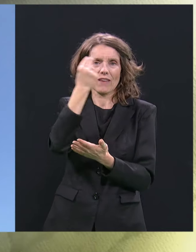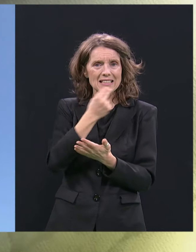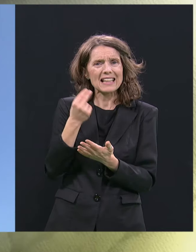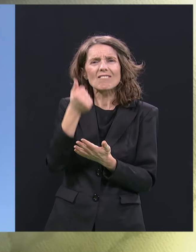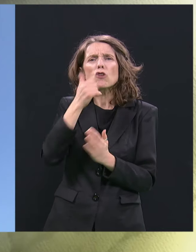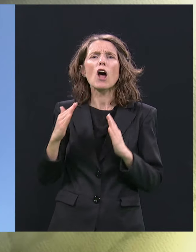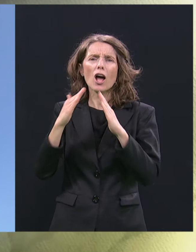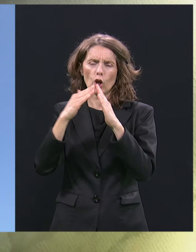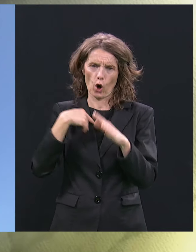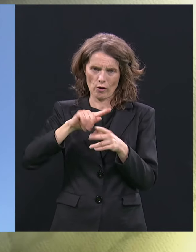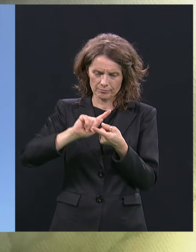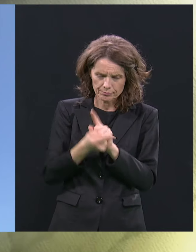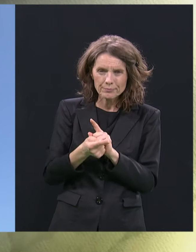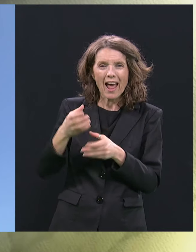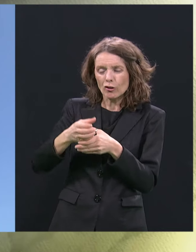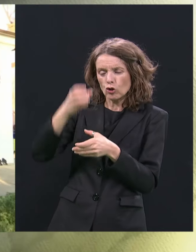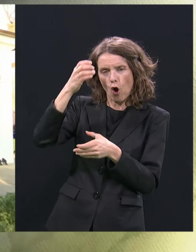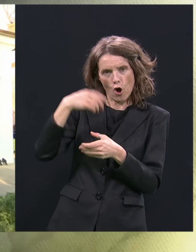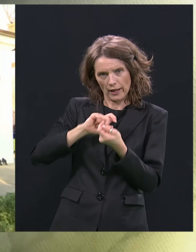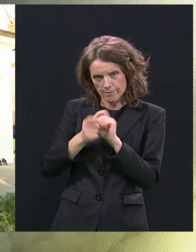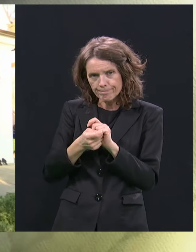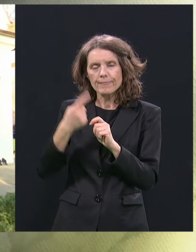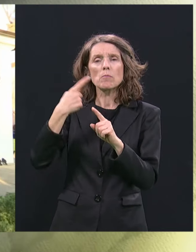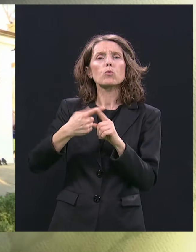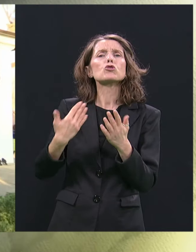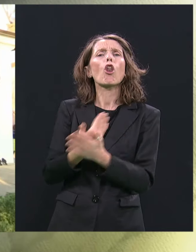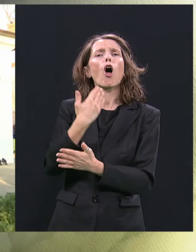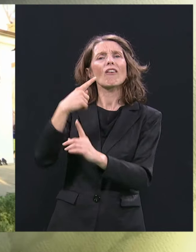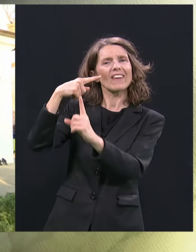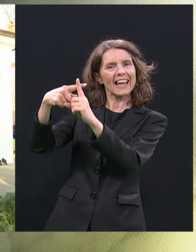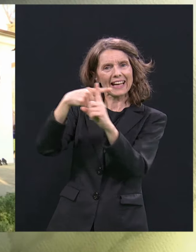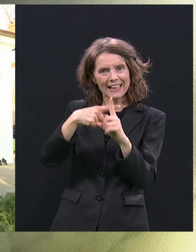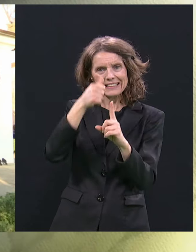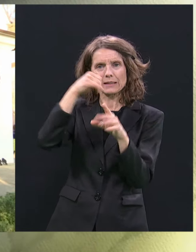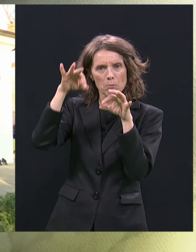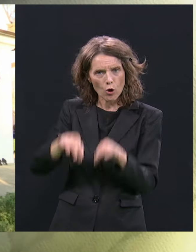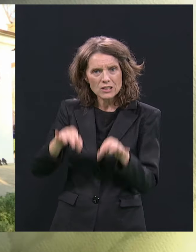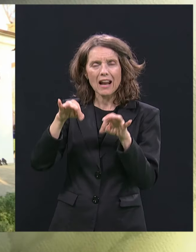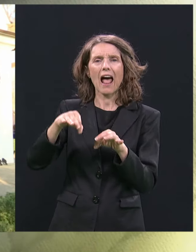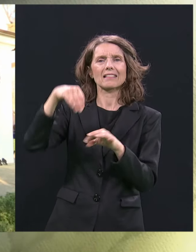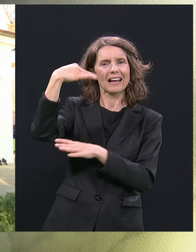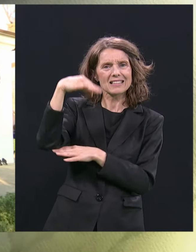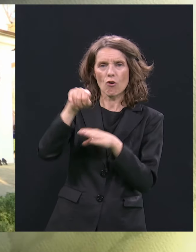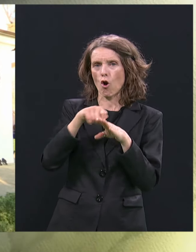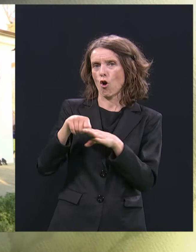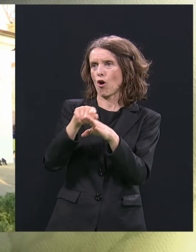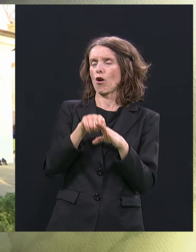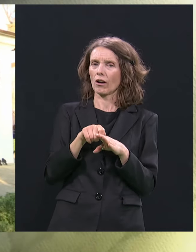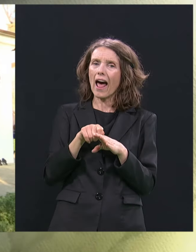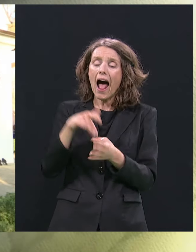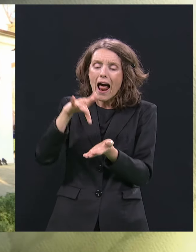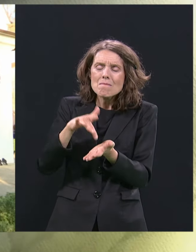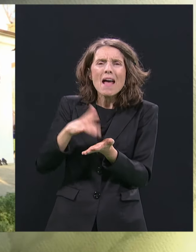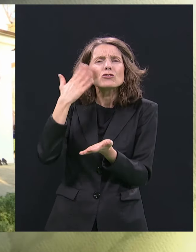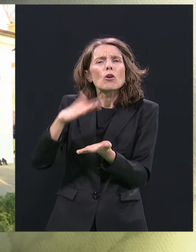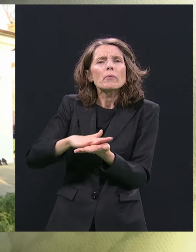joj toranj, napravili krstove, nove pozlatili, stavili zvona, popravili, uradili. I